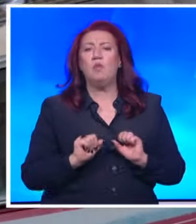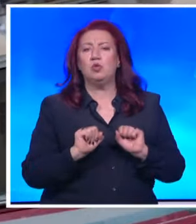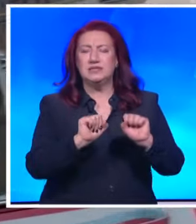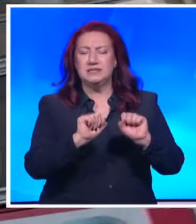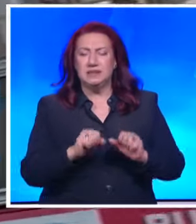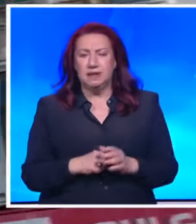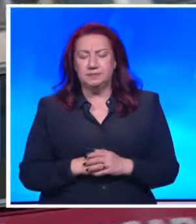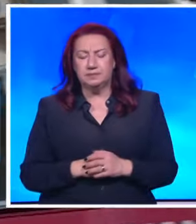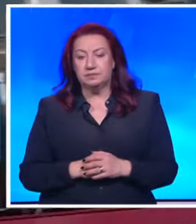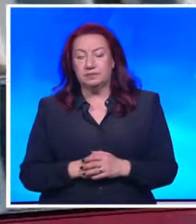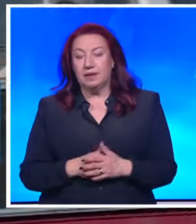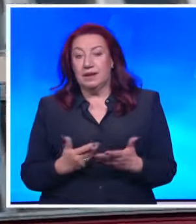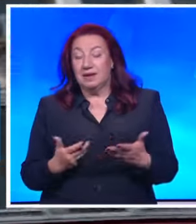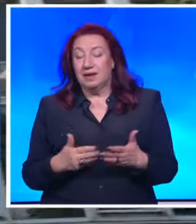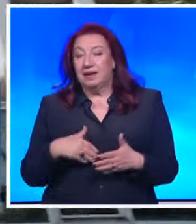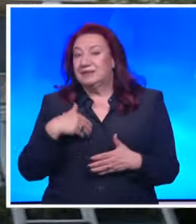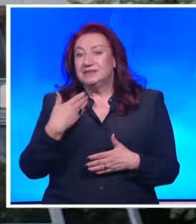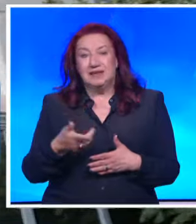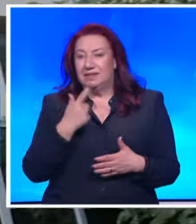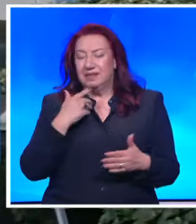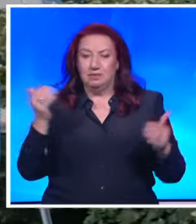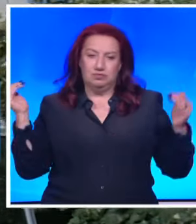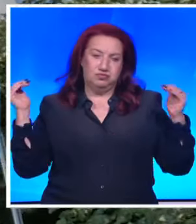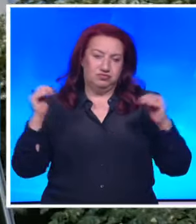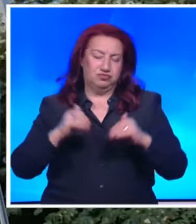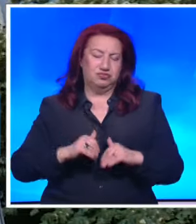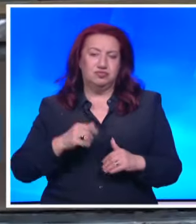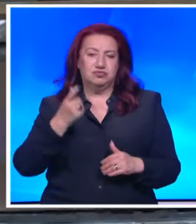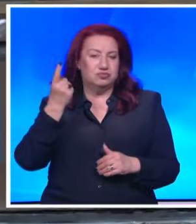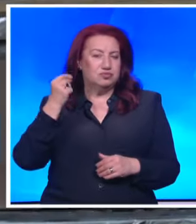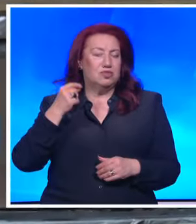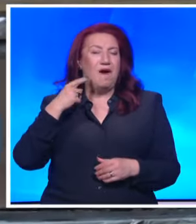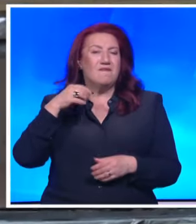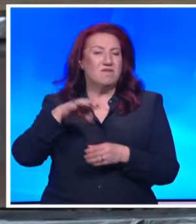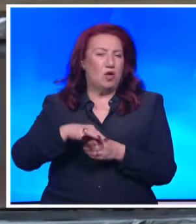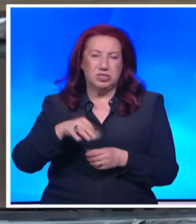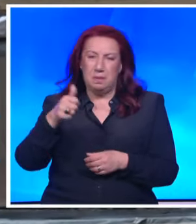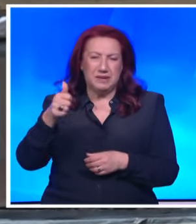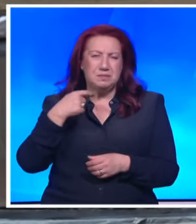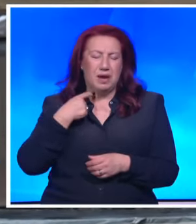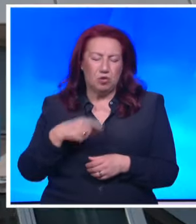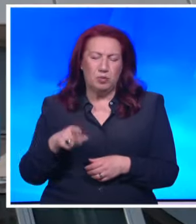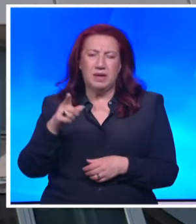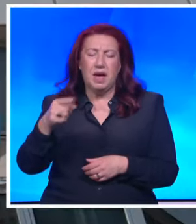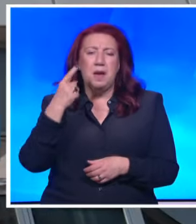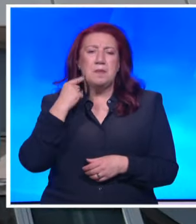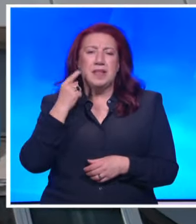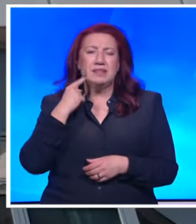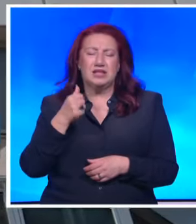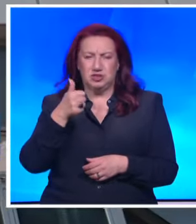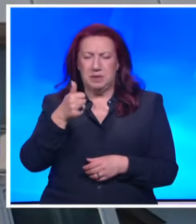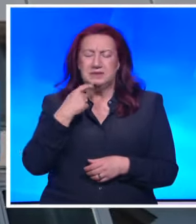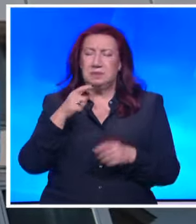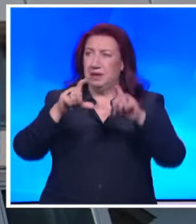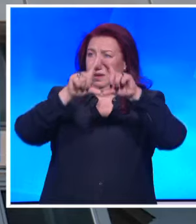След поредния срив на БСП на вота, още вчера младежкото БСП поиска оставката на Корнелия Нинова с огромни транспаранти по фасадата на Позитано